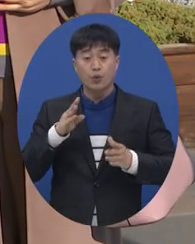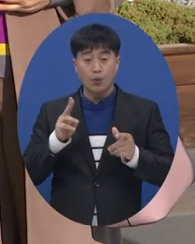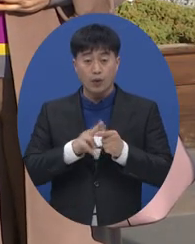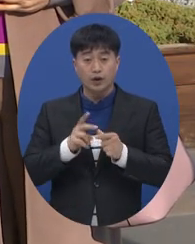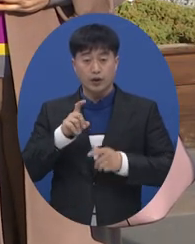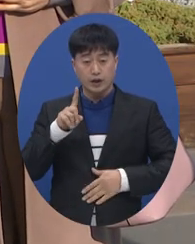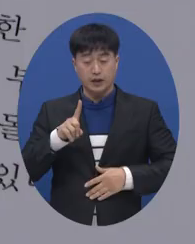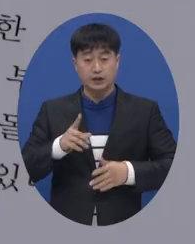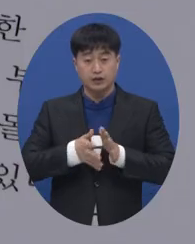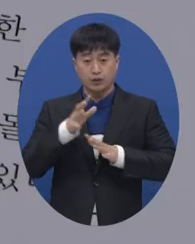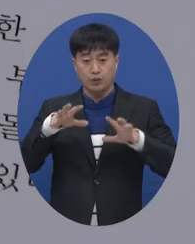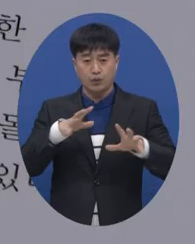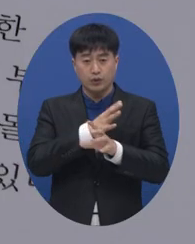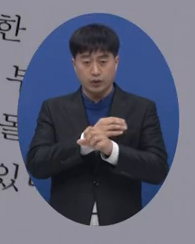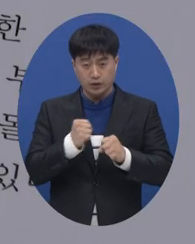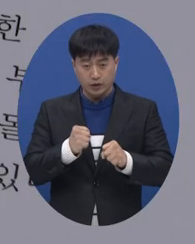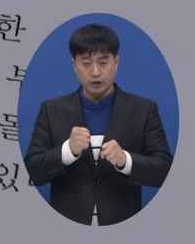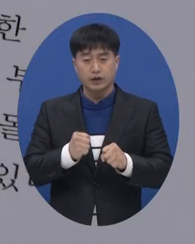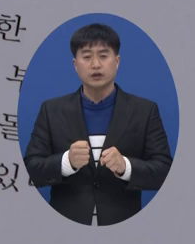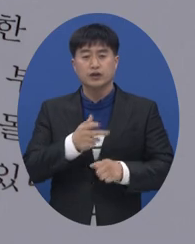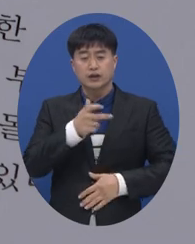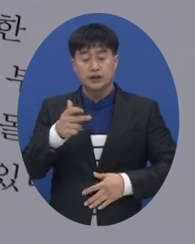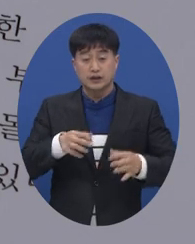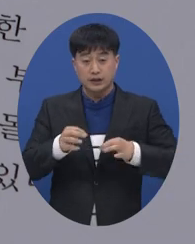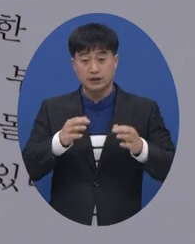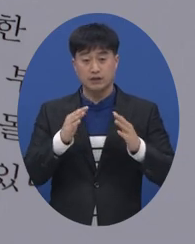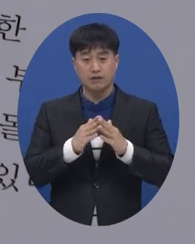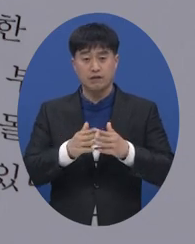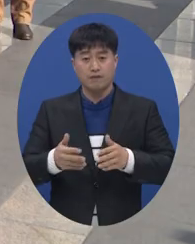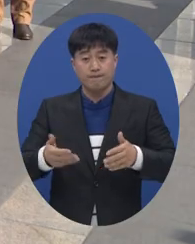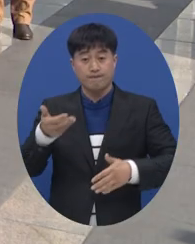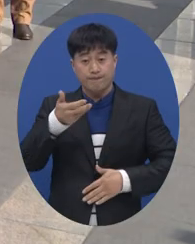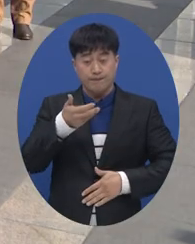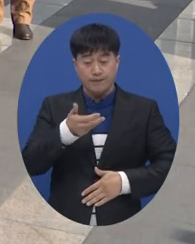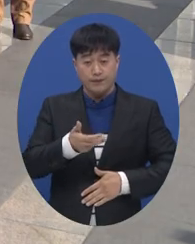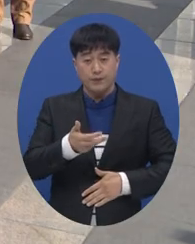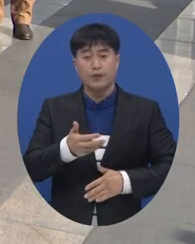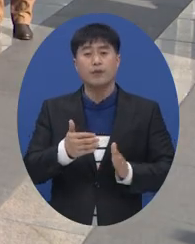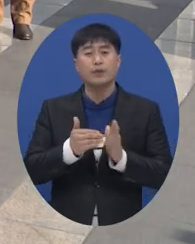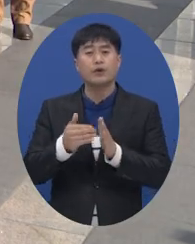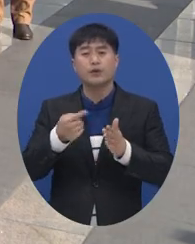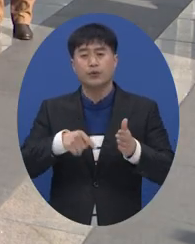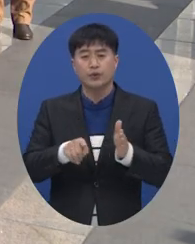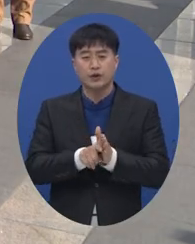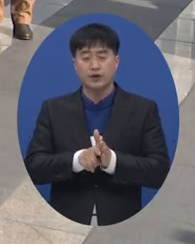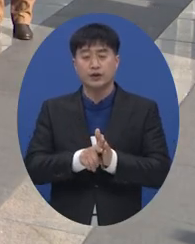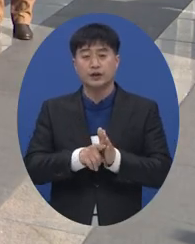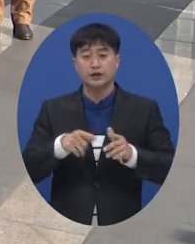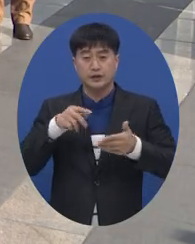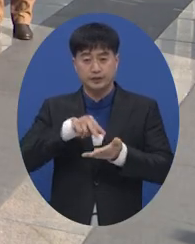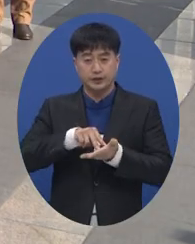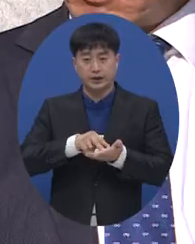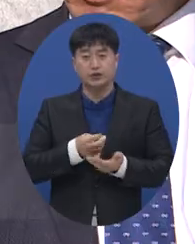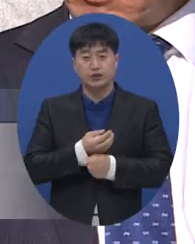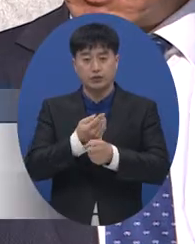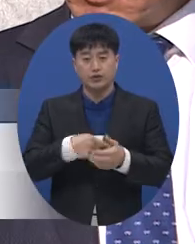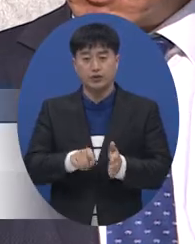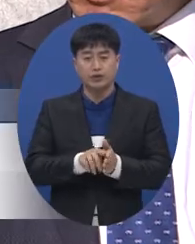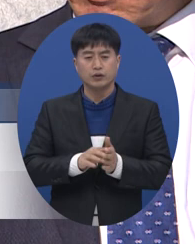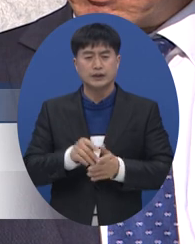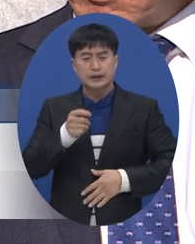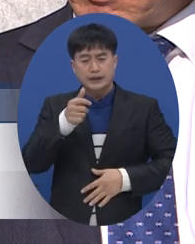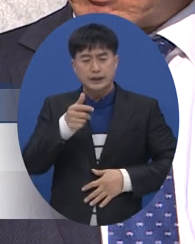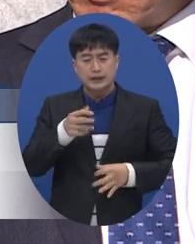시군이 모여 결의한 대규모 점포 입지 개선과 관련해 골목 상권의 입장을 알리기 위해서입니다. 경기도